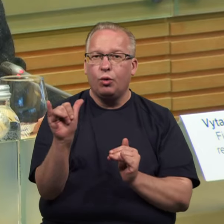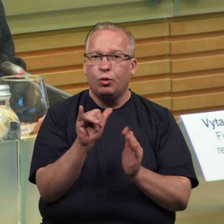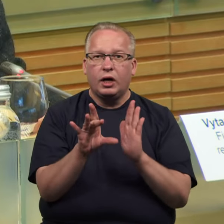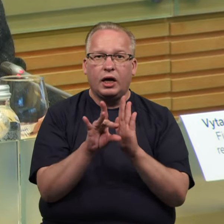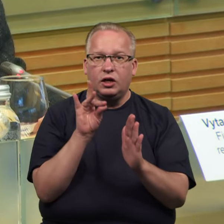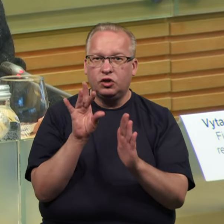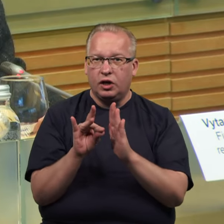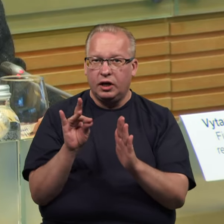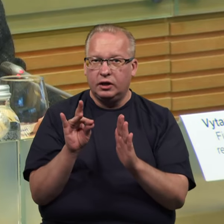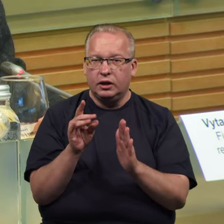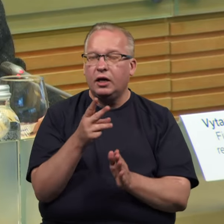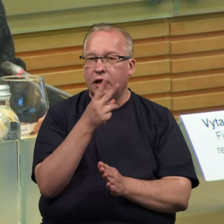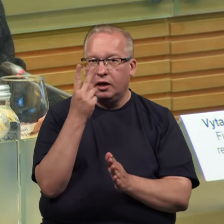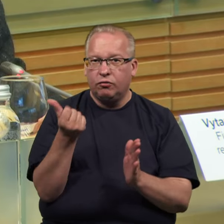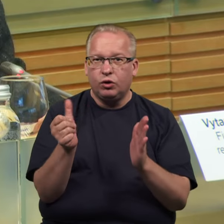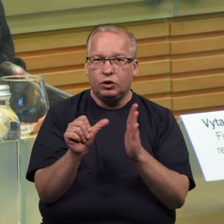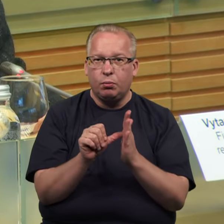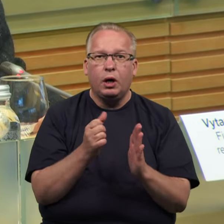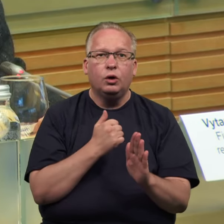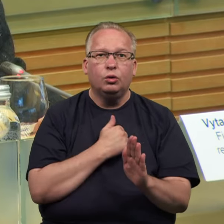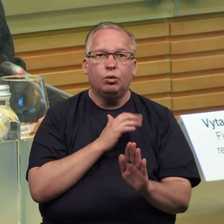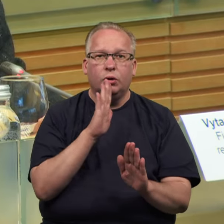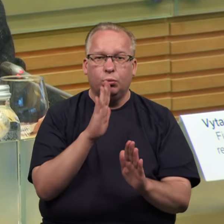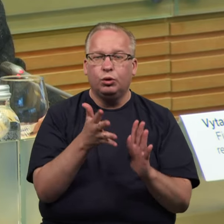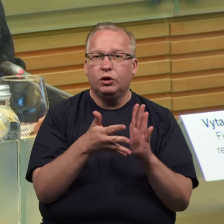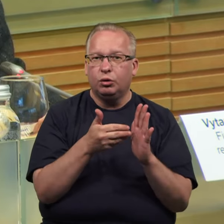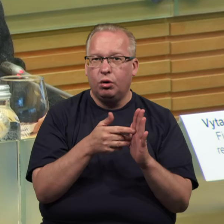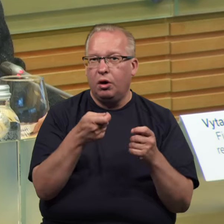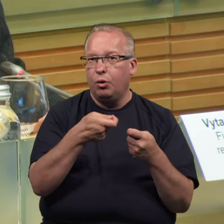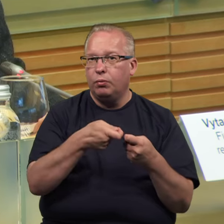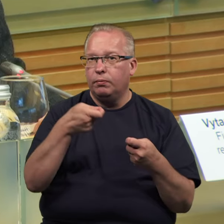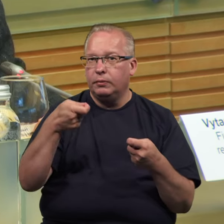išrinkti atstovai. Ir tai turėtų būti tęsiama.